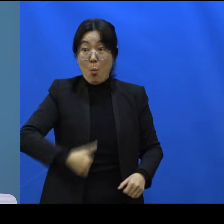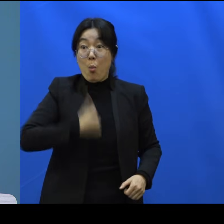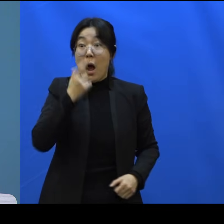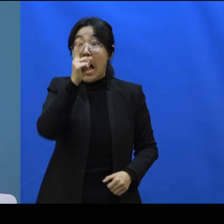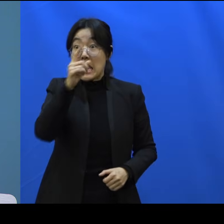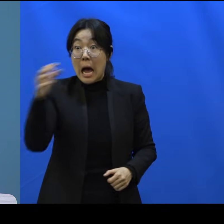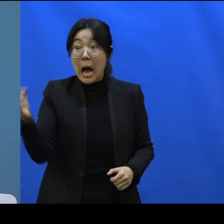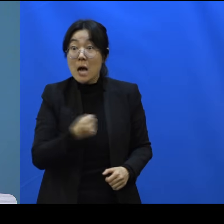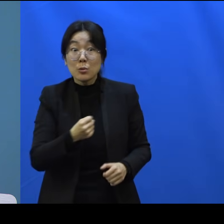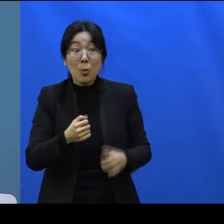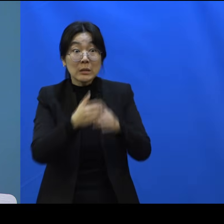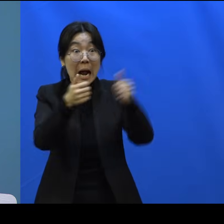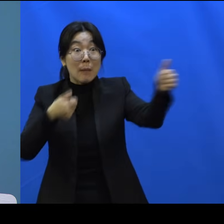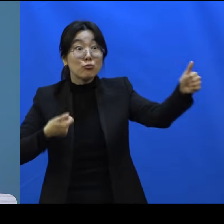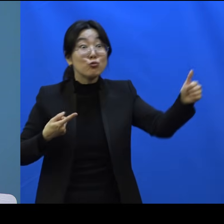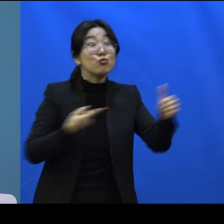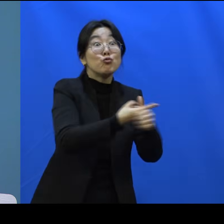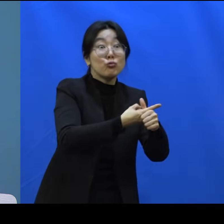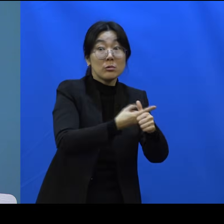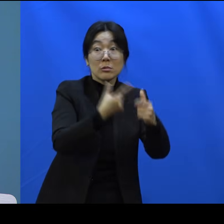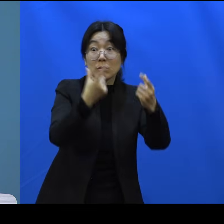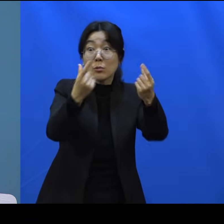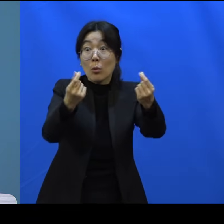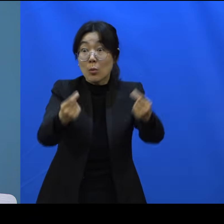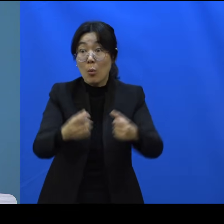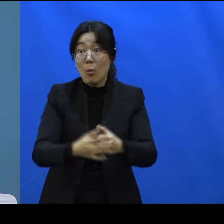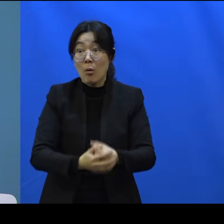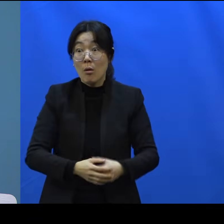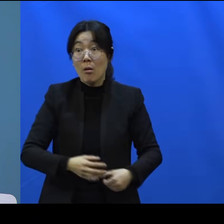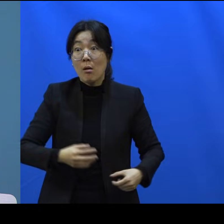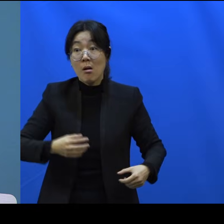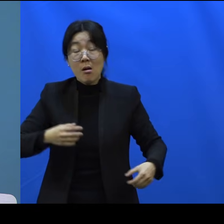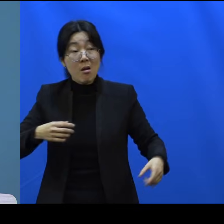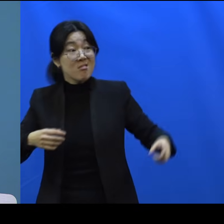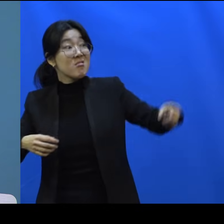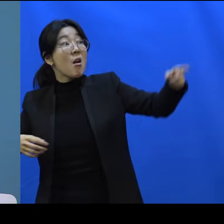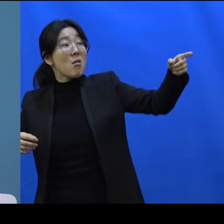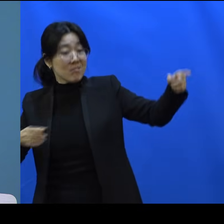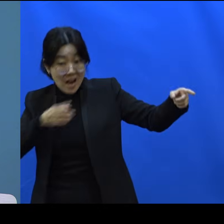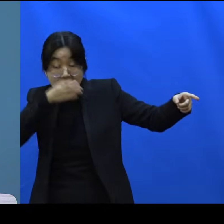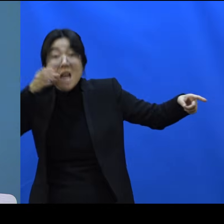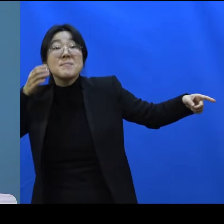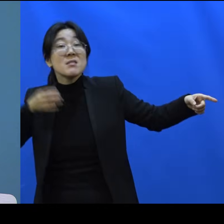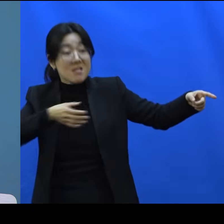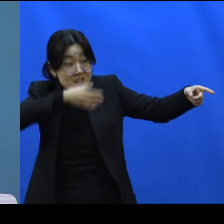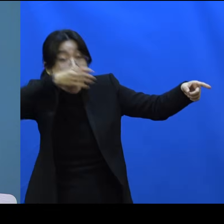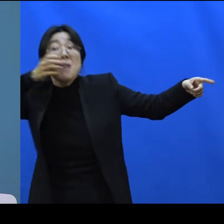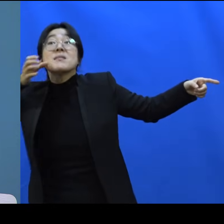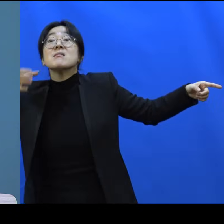그죠? 그 방자했던 모세가 흔적도 없어요. 손발